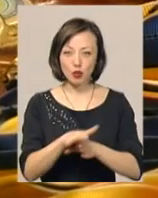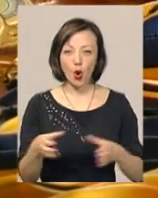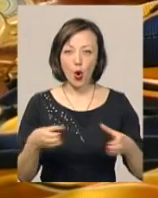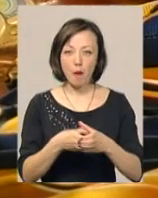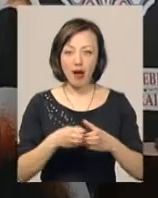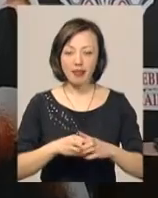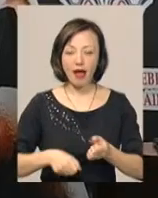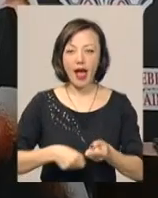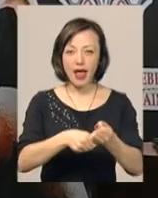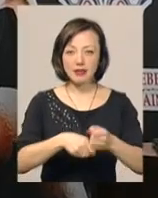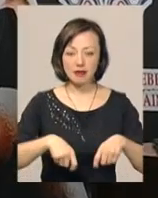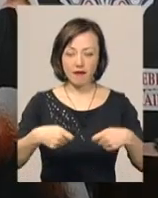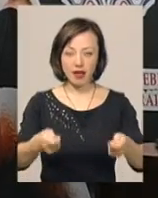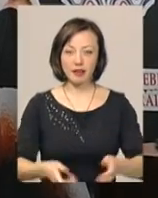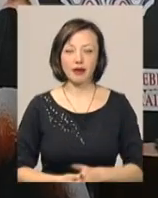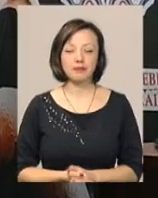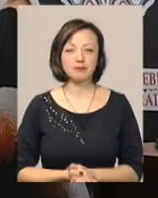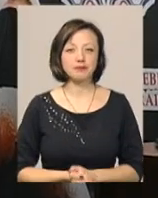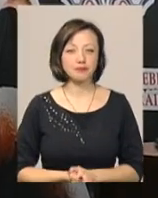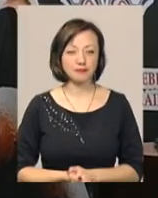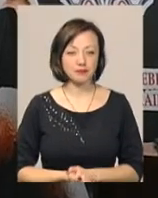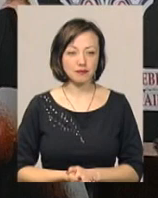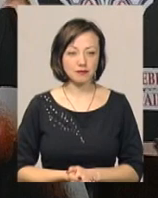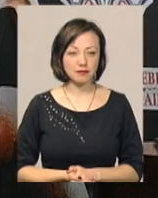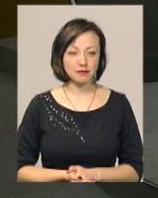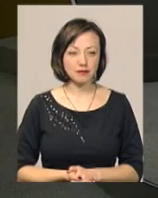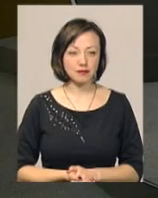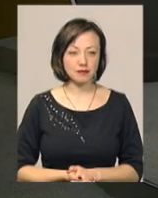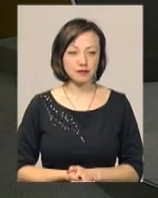командна естафета. Світлана Поробок, Віктор Кривий, новини Поділіцентр.